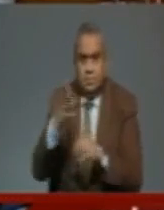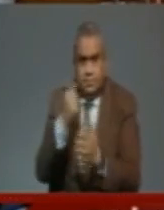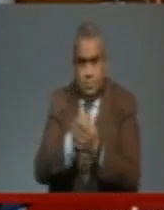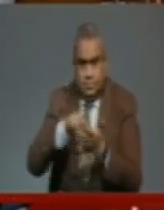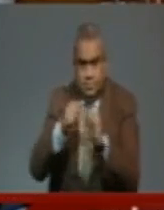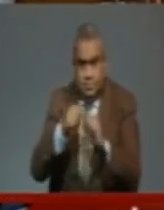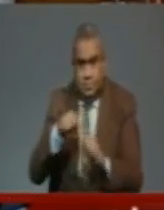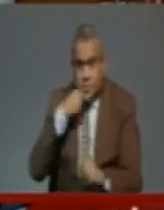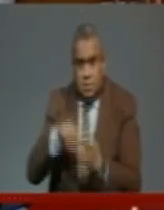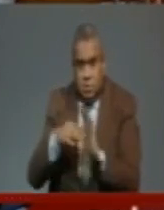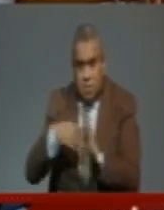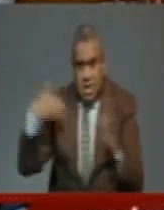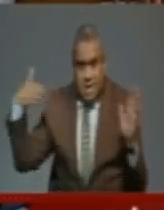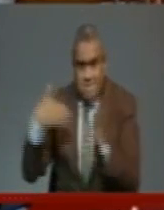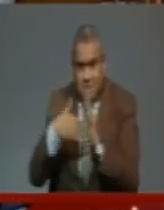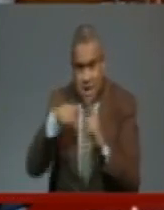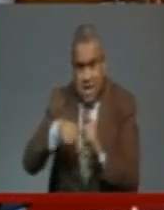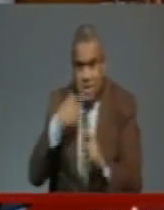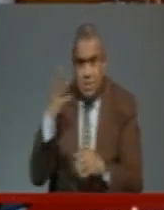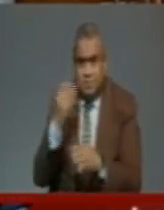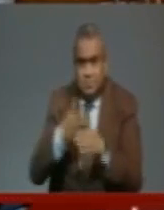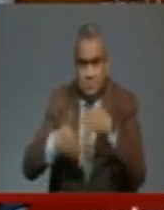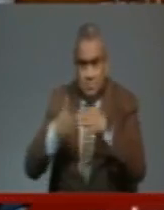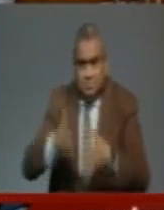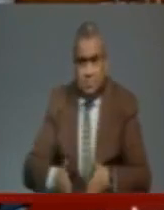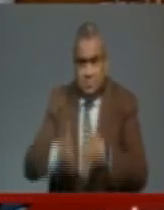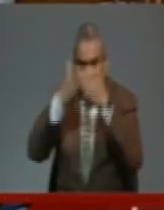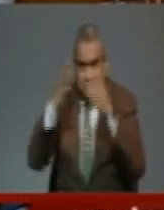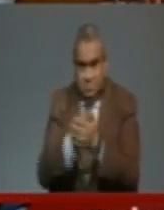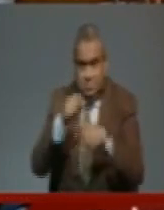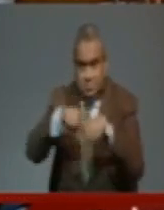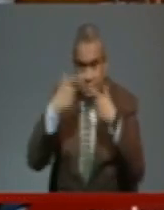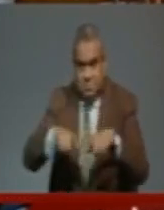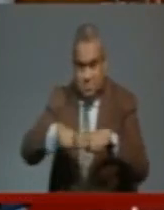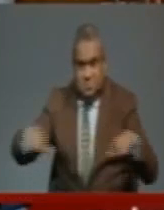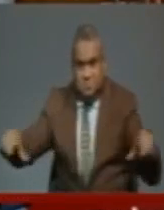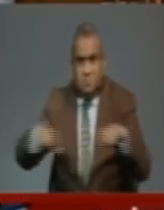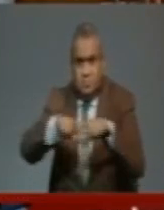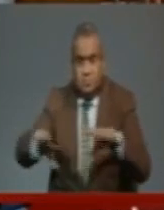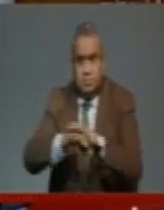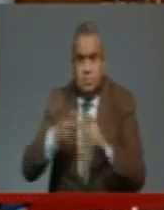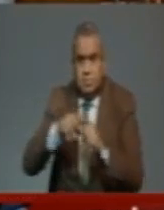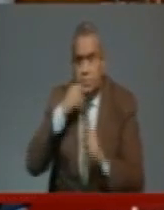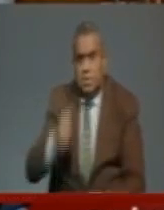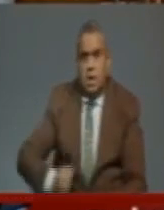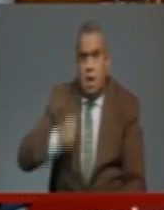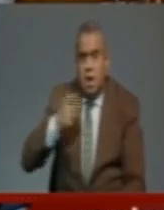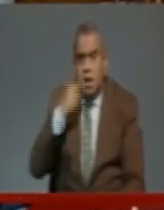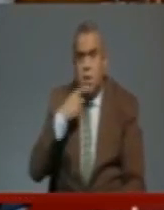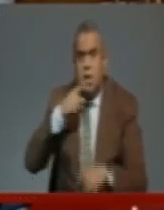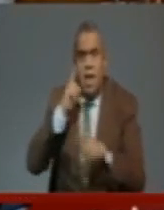وصلنا بالبنية الاساسية اللي هي الجسور وطبطنها والسكة اللي عليها بفلنكاتها